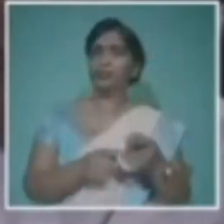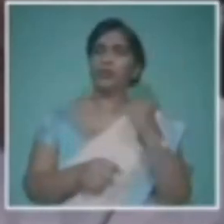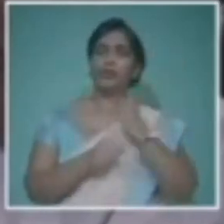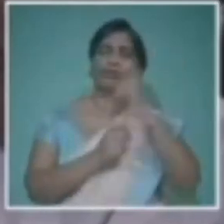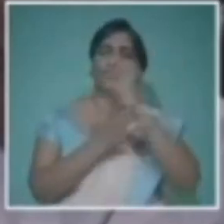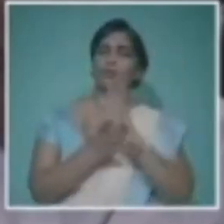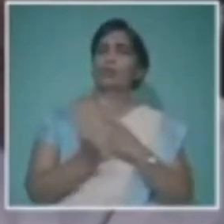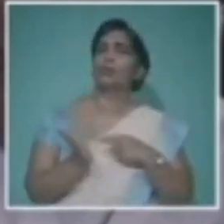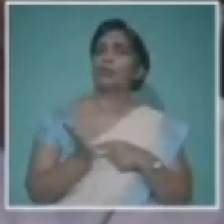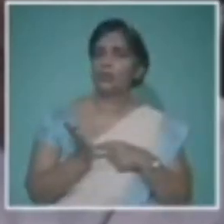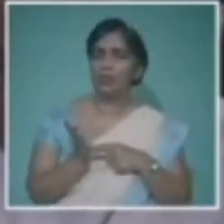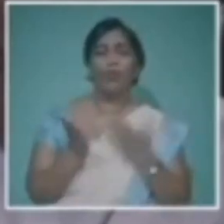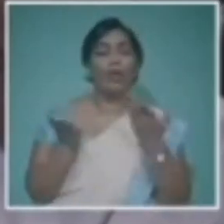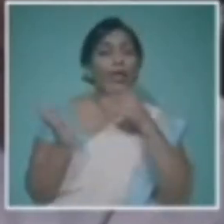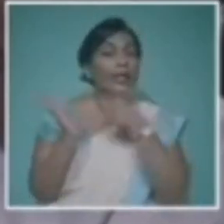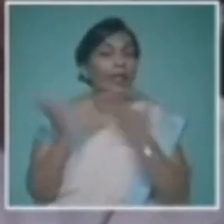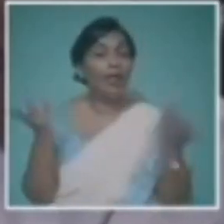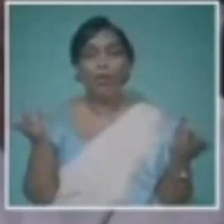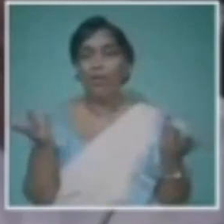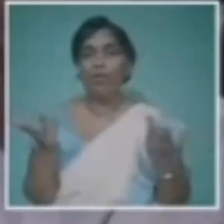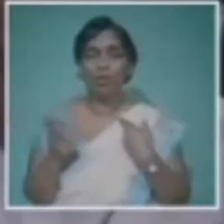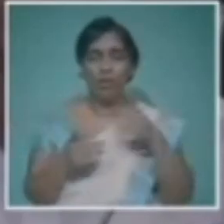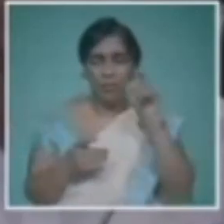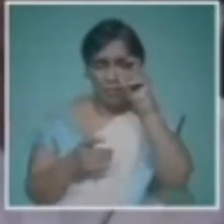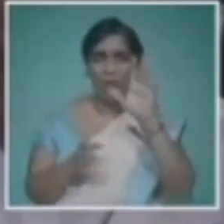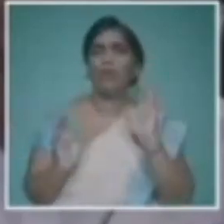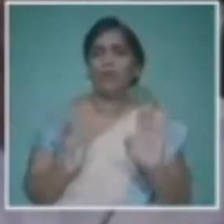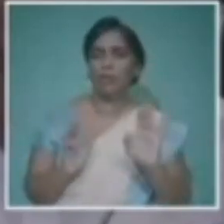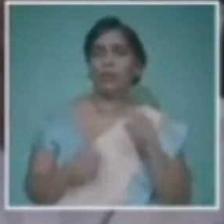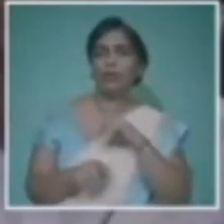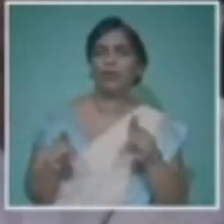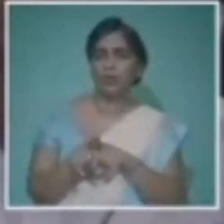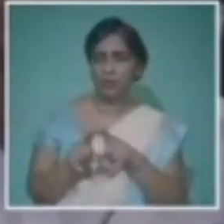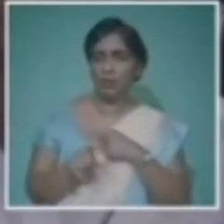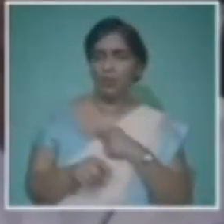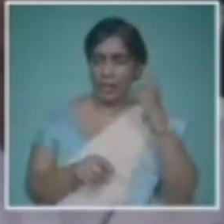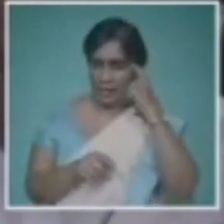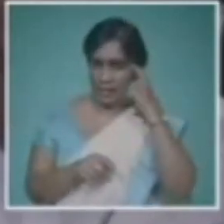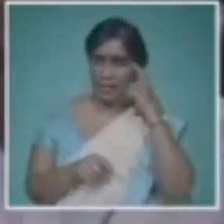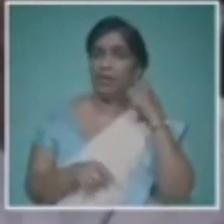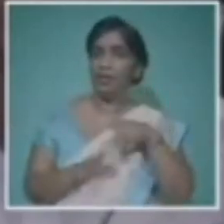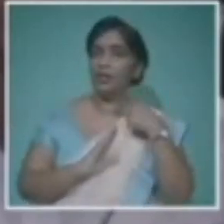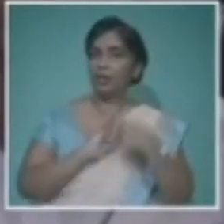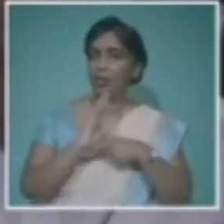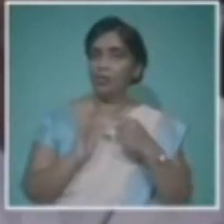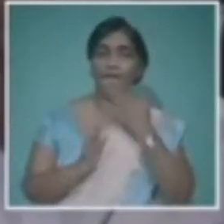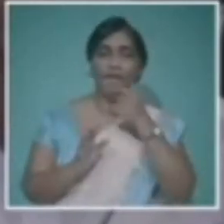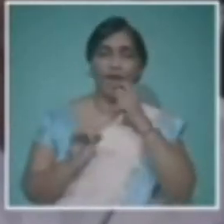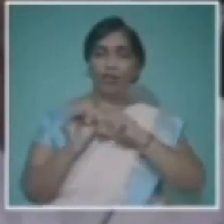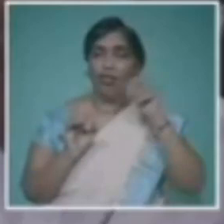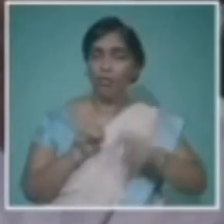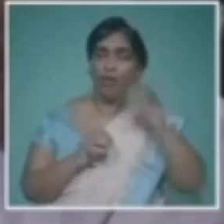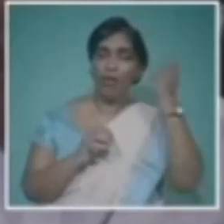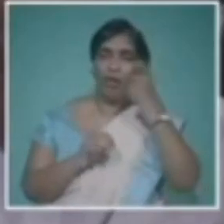ආණ්ඩුක්‍රම ව්‍යවස්ථාවේ කොතනද තියෙන්නේ කියලා අපි දැනගත යුතු තිබෙනවා. ඒ නිසා මම හිතනවා මේ රටේ වෝටර් බෝඩ් එක ගැන හොයන